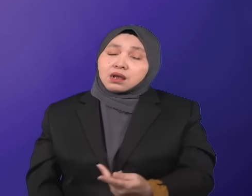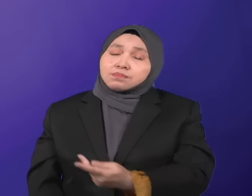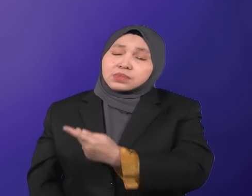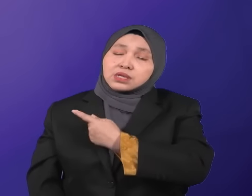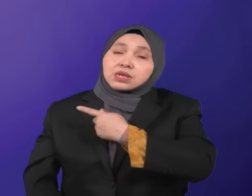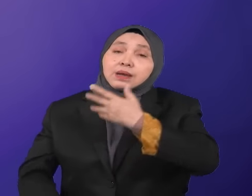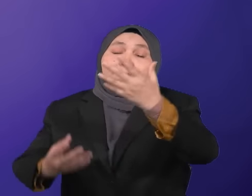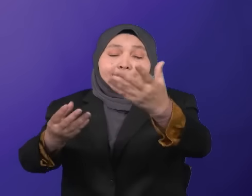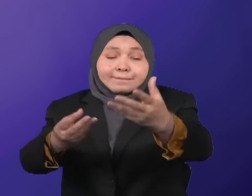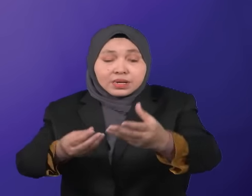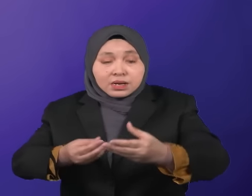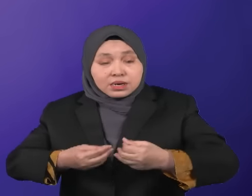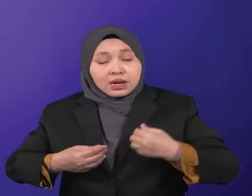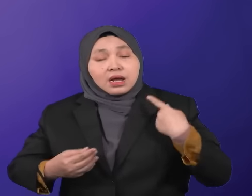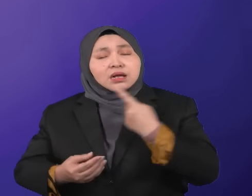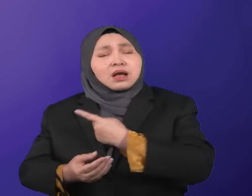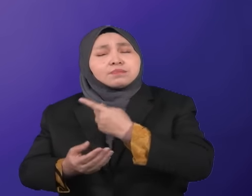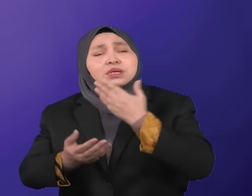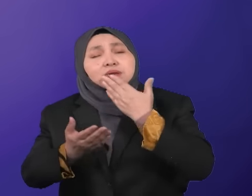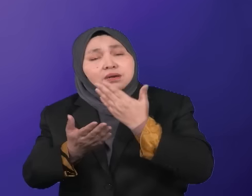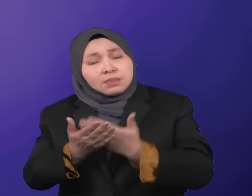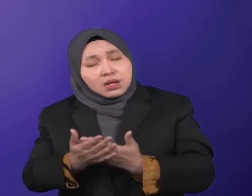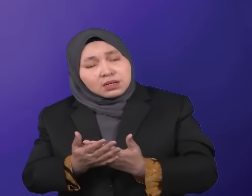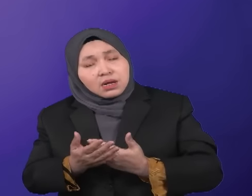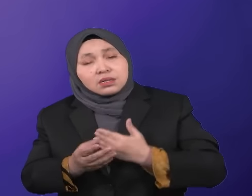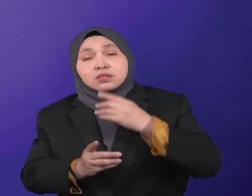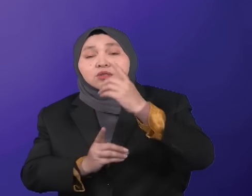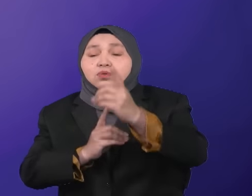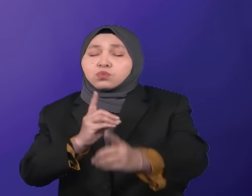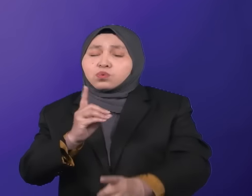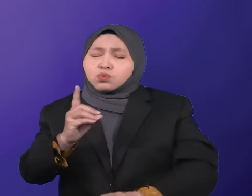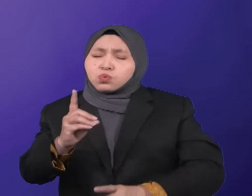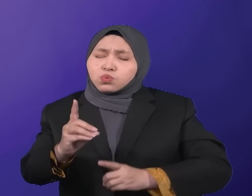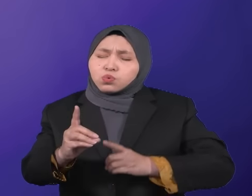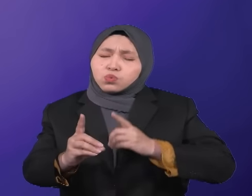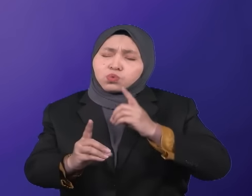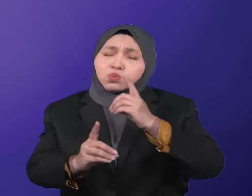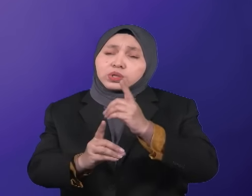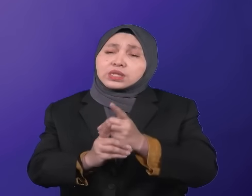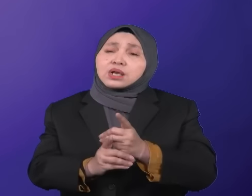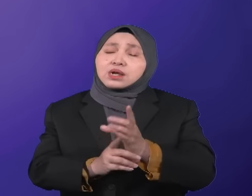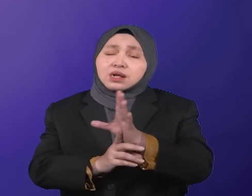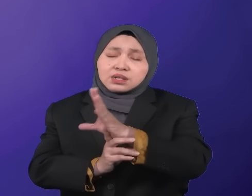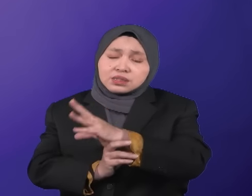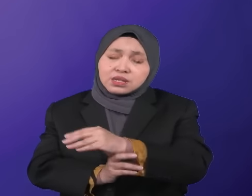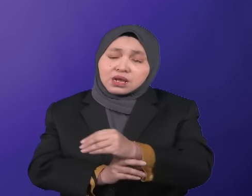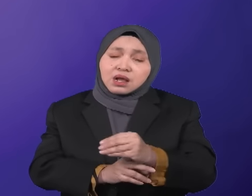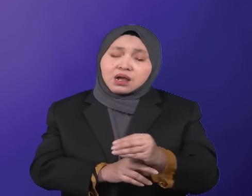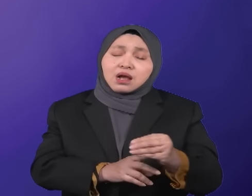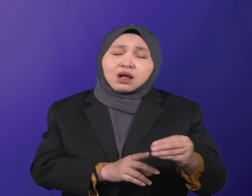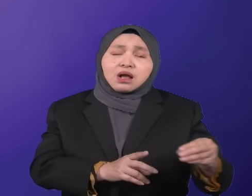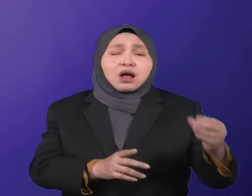آتِنَا فِي الدُّنْيَا حَسَنَةً وَفِي